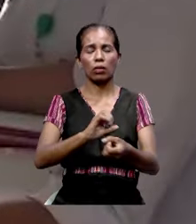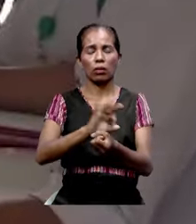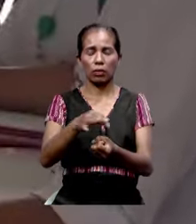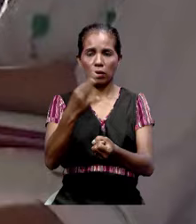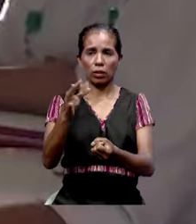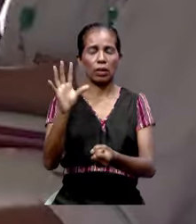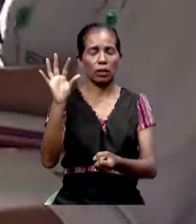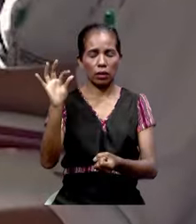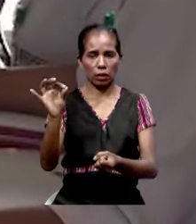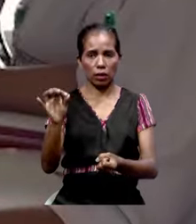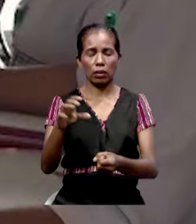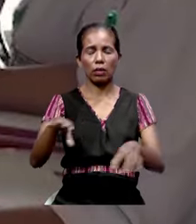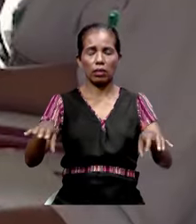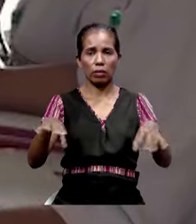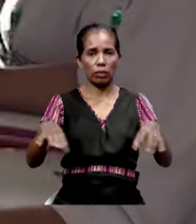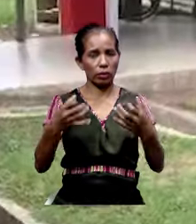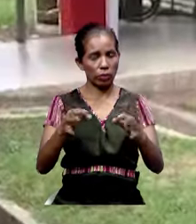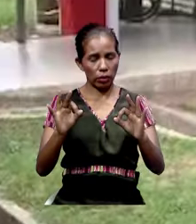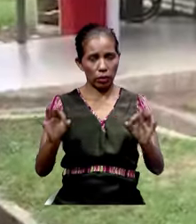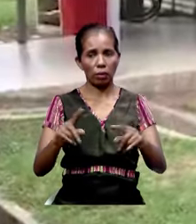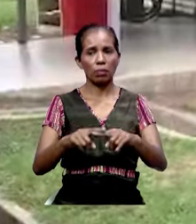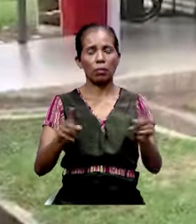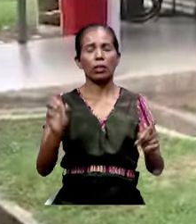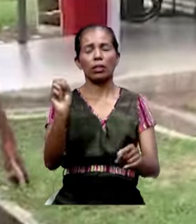sia nebe kontratu termina ona mai